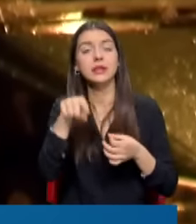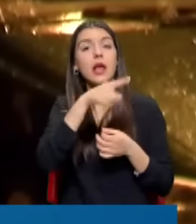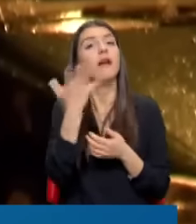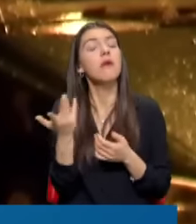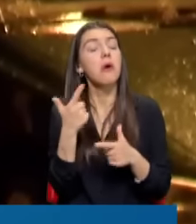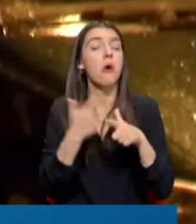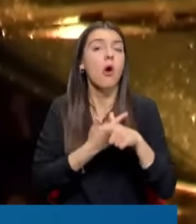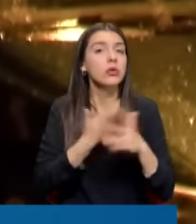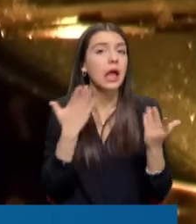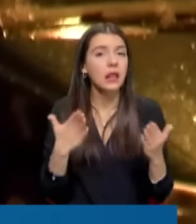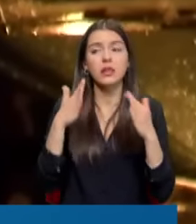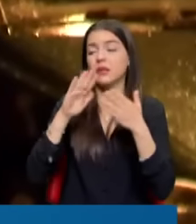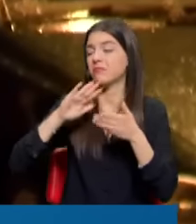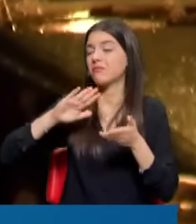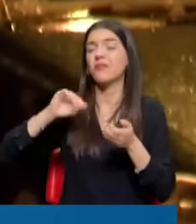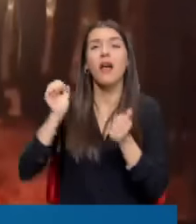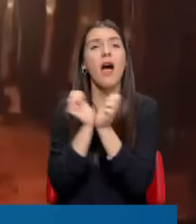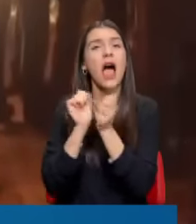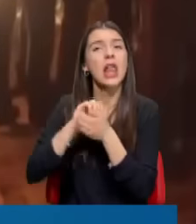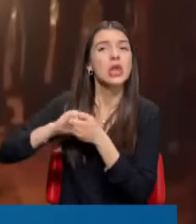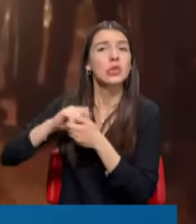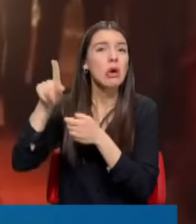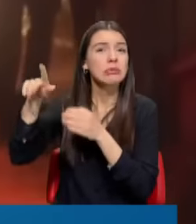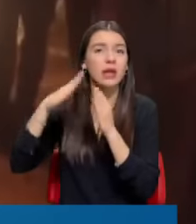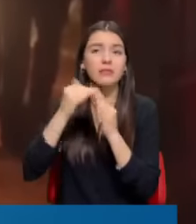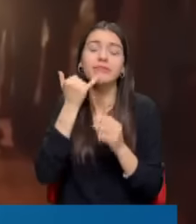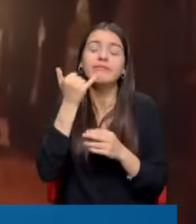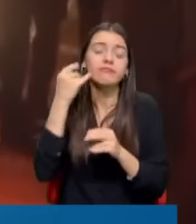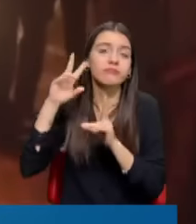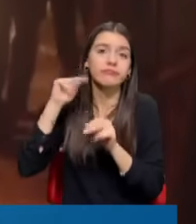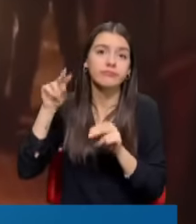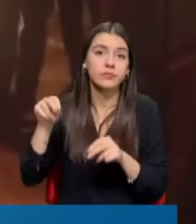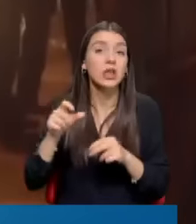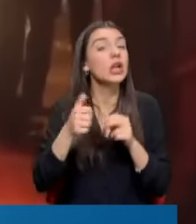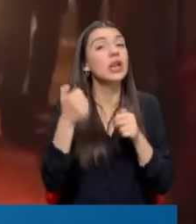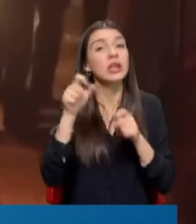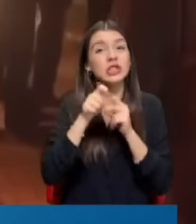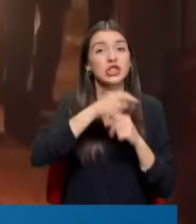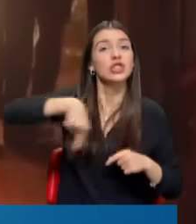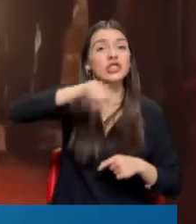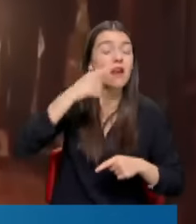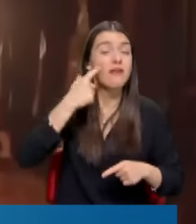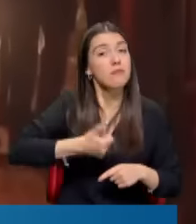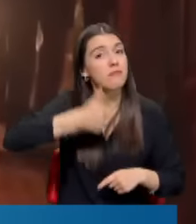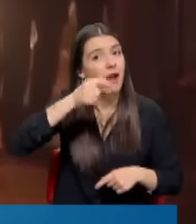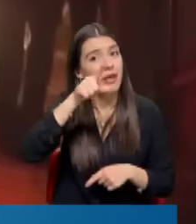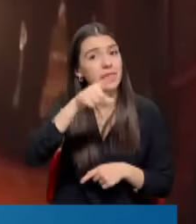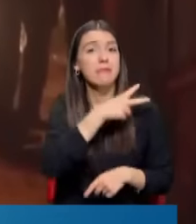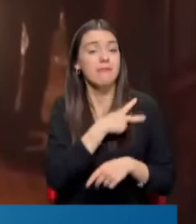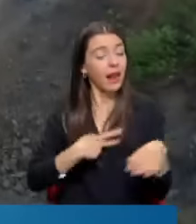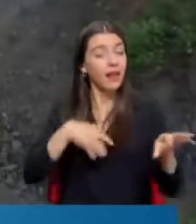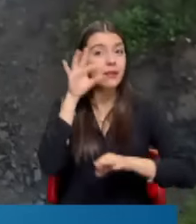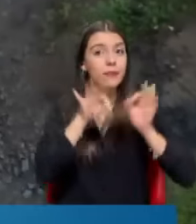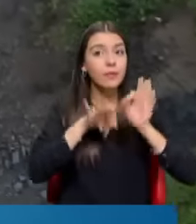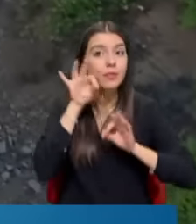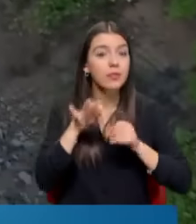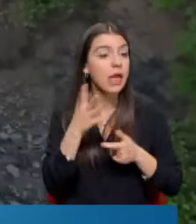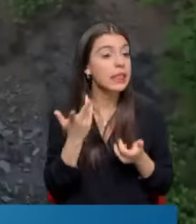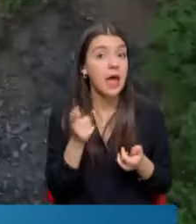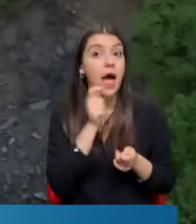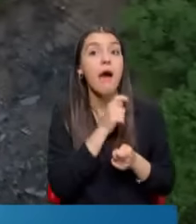otellerde ya da yakınlarının yanında geçirdi. Çevre Bakanlığı, AFAD ve belediye ekiplerinin hasar tespit çalışmaları tamamlanana